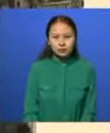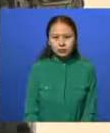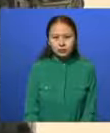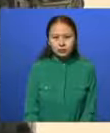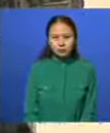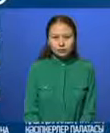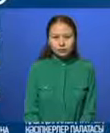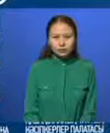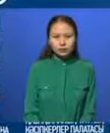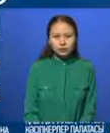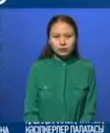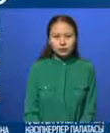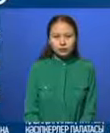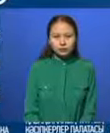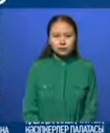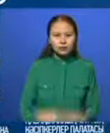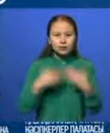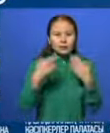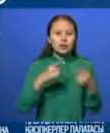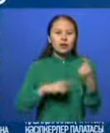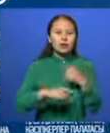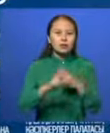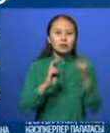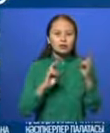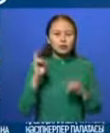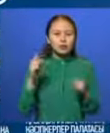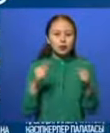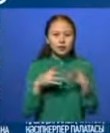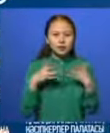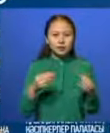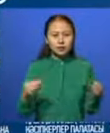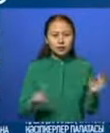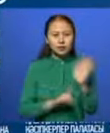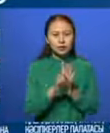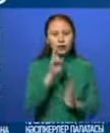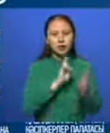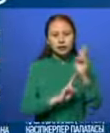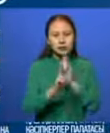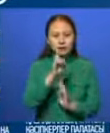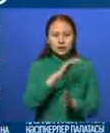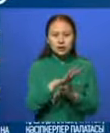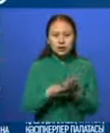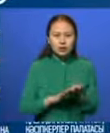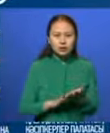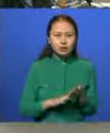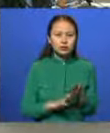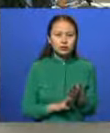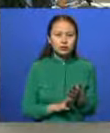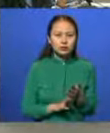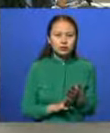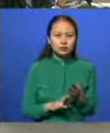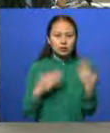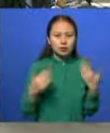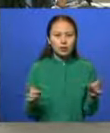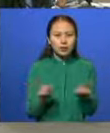Біз кәсіпкерлерге оның қиын болып отқанын түсініп отырдық. Бізге көктемнен бастап шағымдар, арыздар немесе ұсыныстар келіп түсе бастады. Сөйтіп